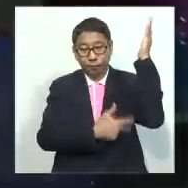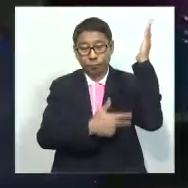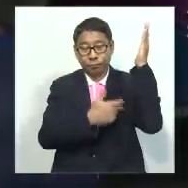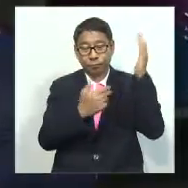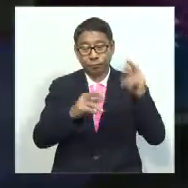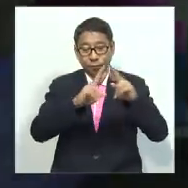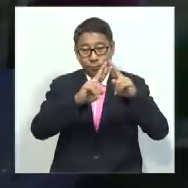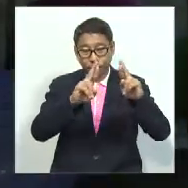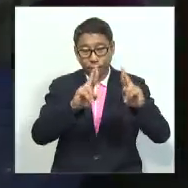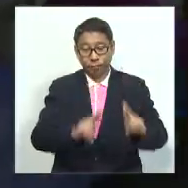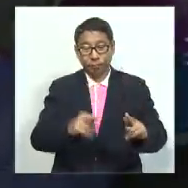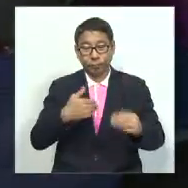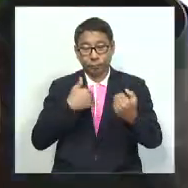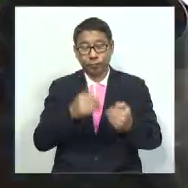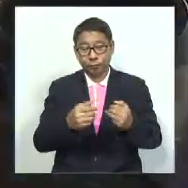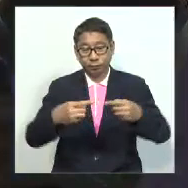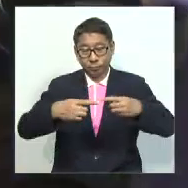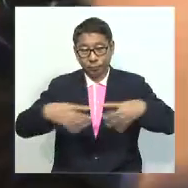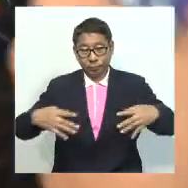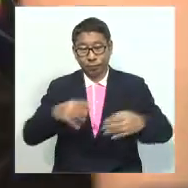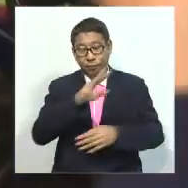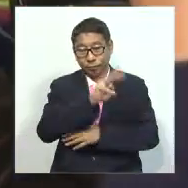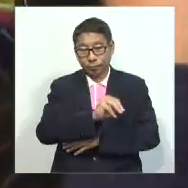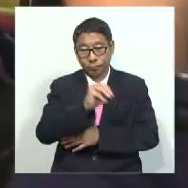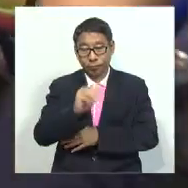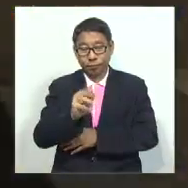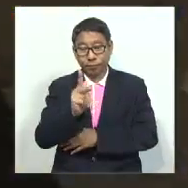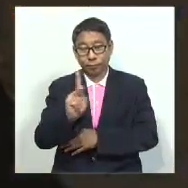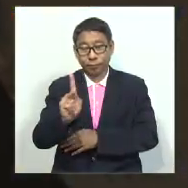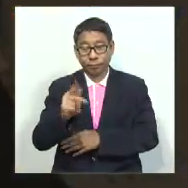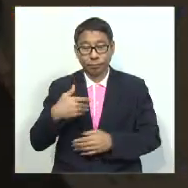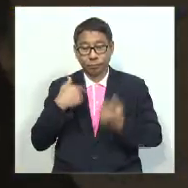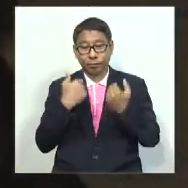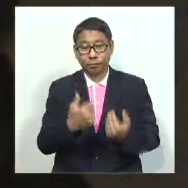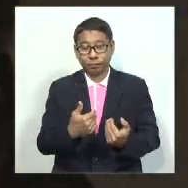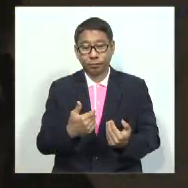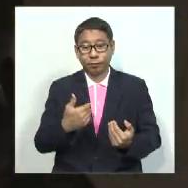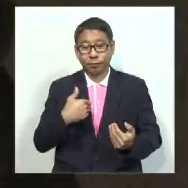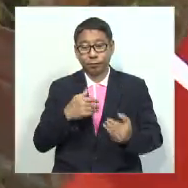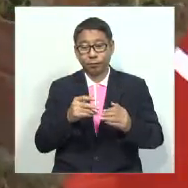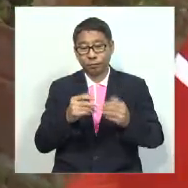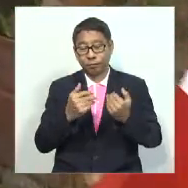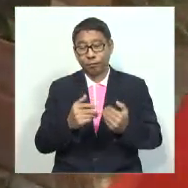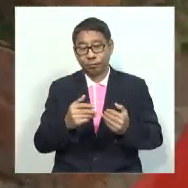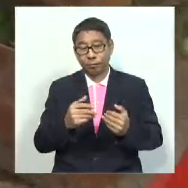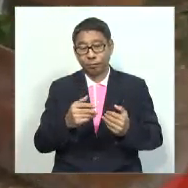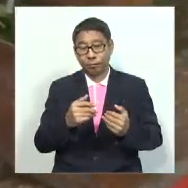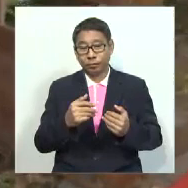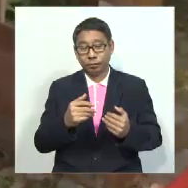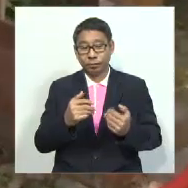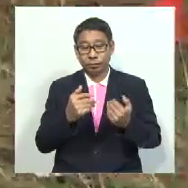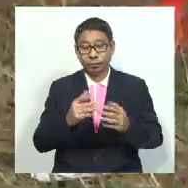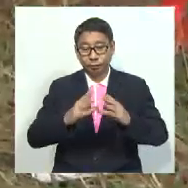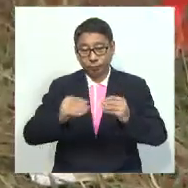านของชำตรงข้ามห้างแมคโครร้านขายของเบ็ดตะเล็ดนะครับหัวสะพานตายายแล้วก็สภ.เมืองสตูลจ